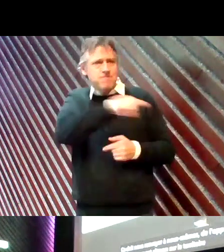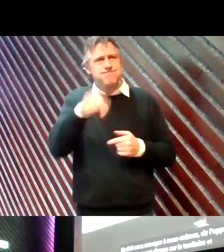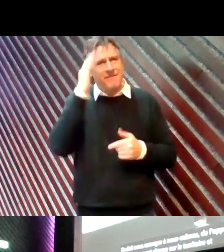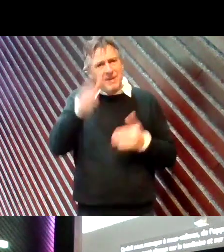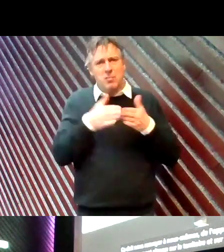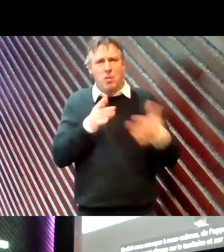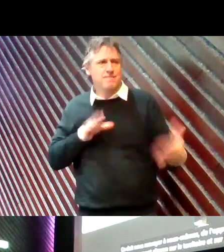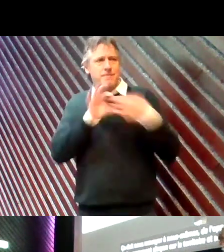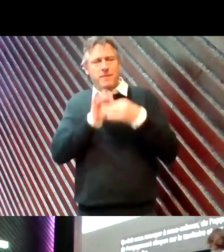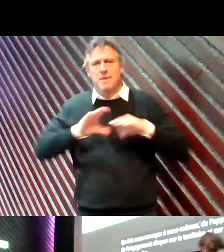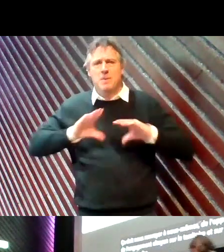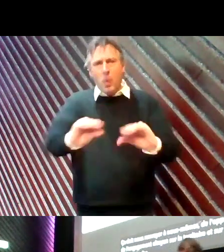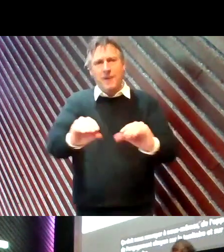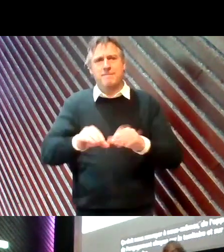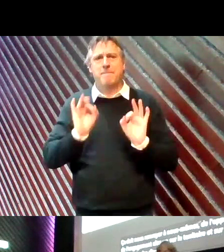Bon,